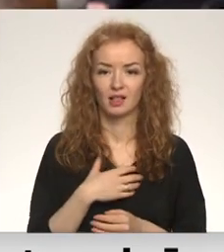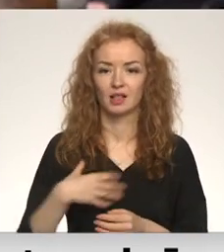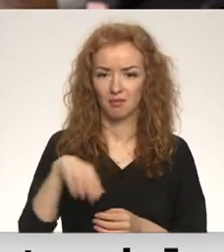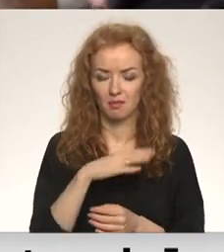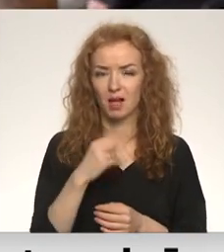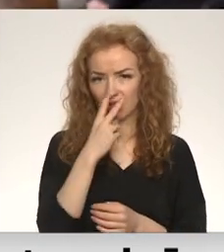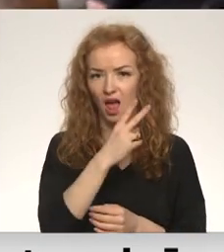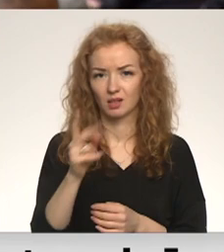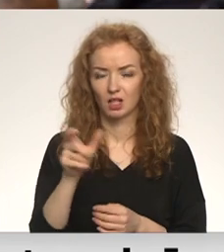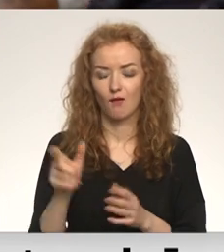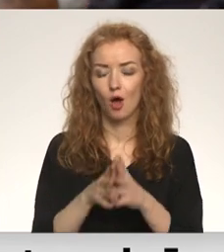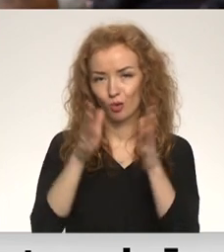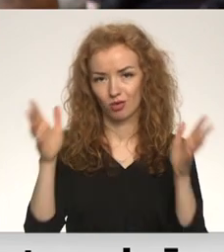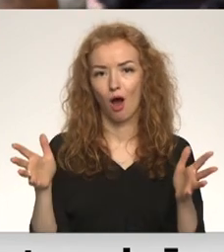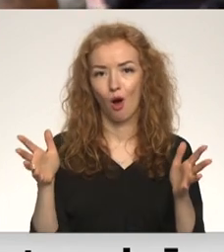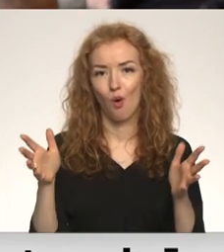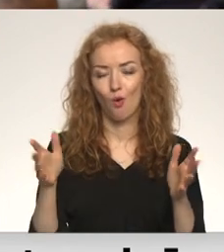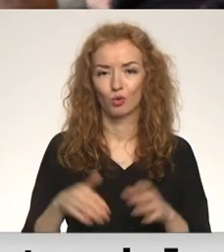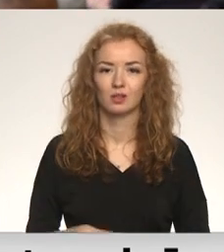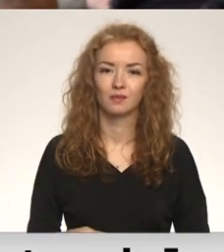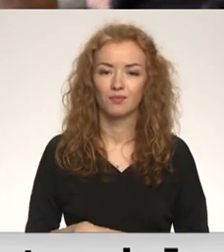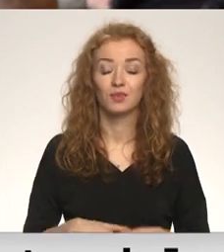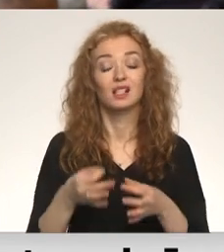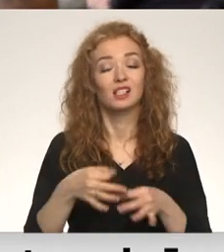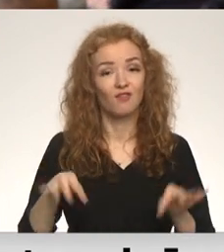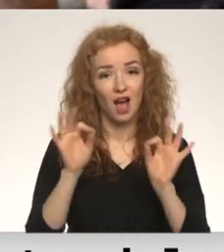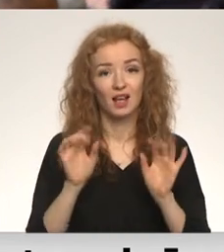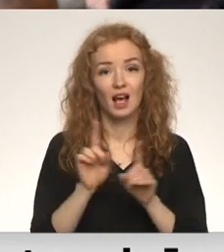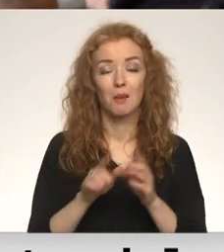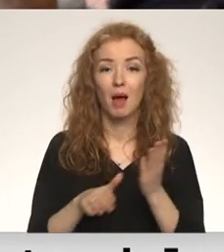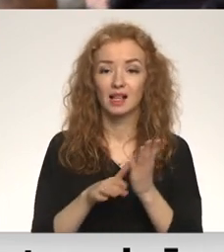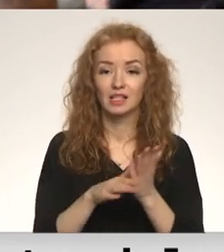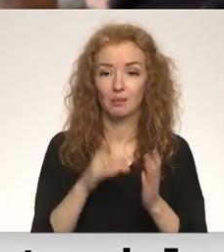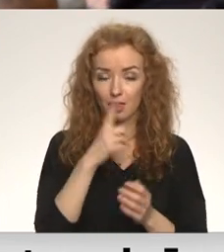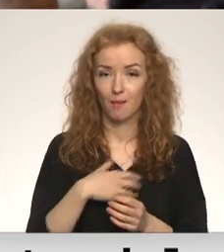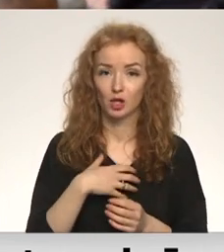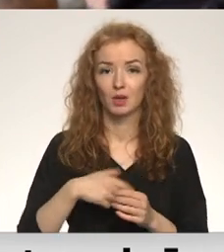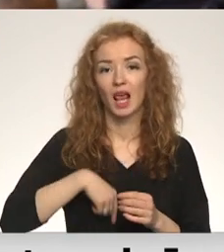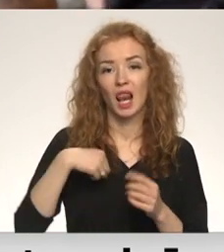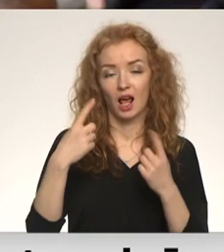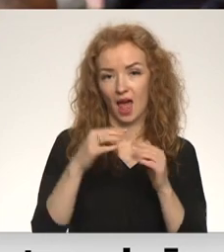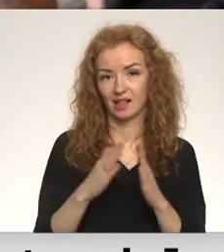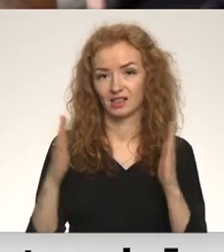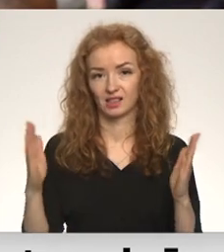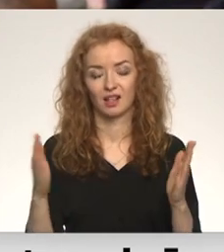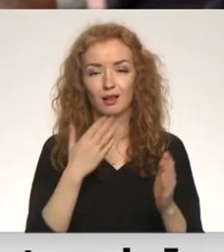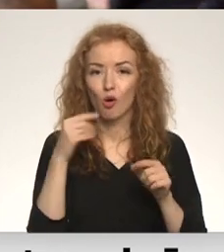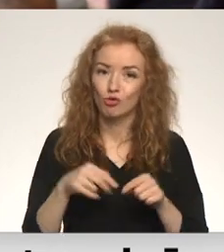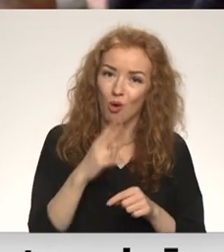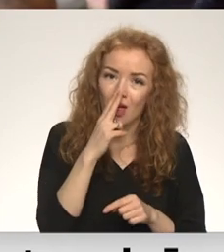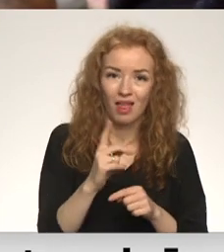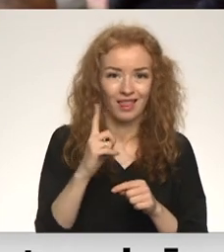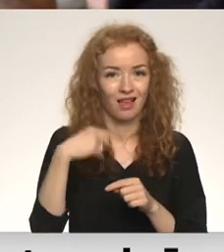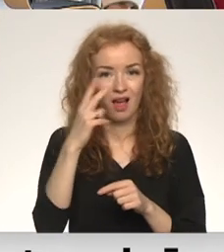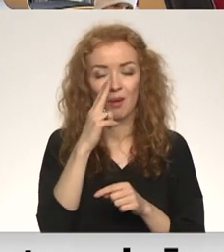varam ļoti labi redzēt, būs daudz nepieciešama. Un kas svarīgi arī tā palīdzība būs nepieciešama ilgtermiņā. Tā nav runa par šonadēļ vai nākamo